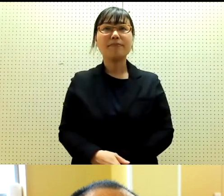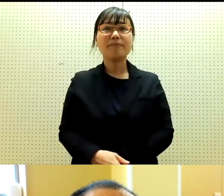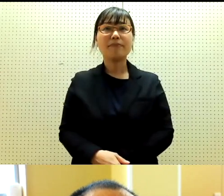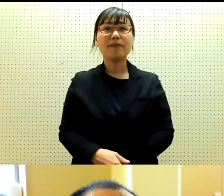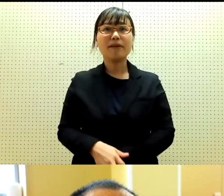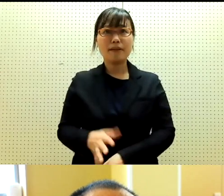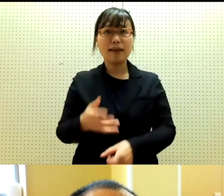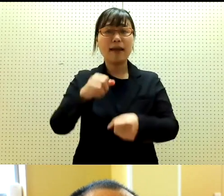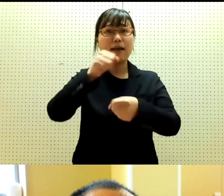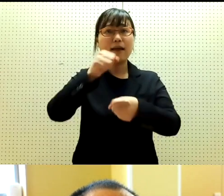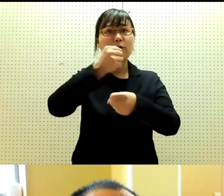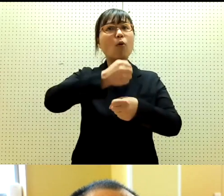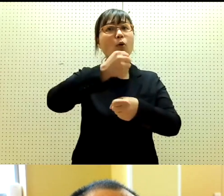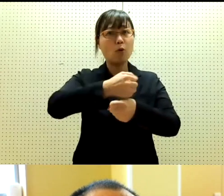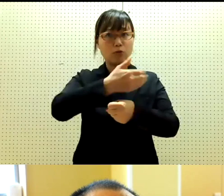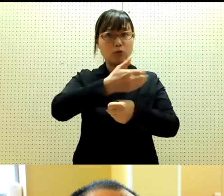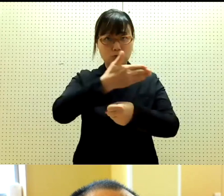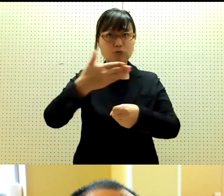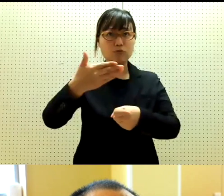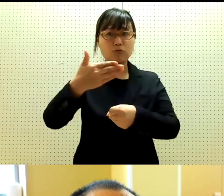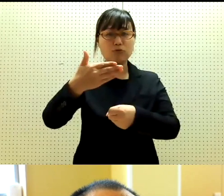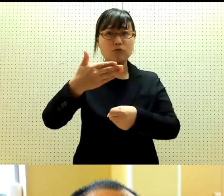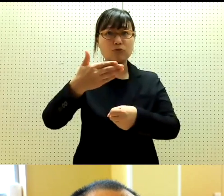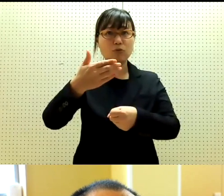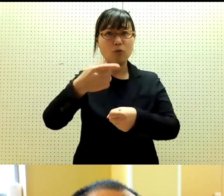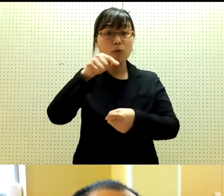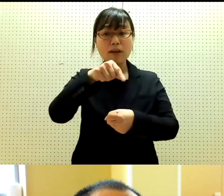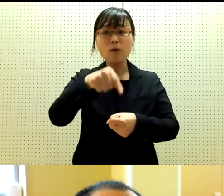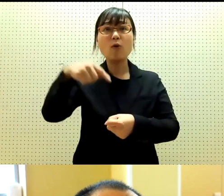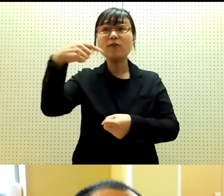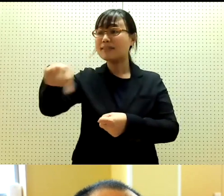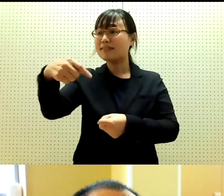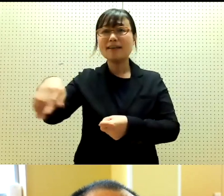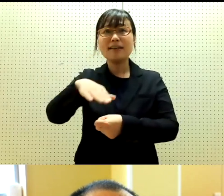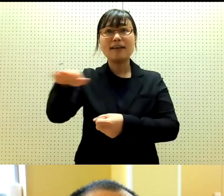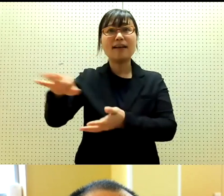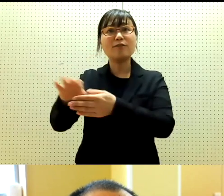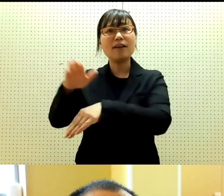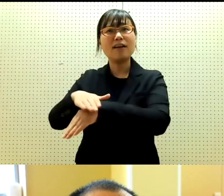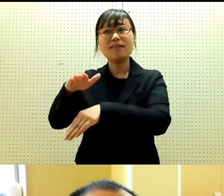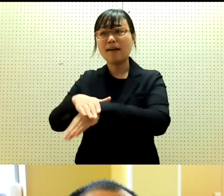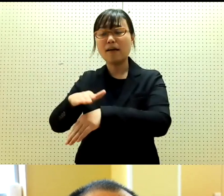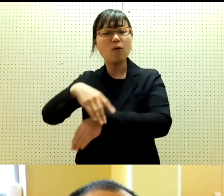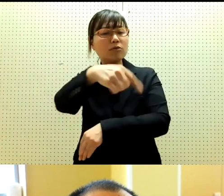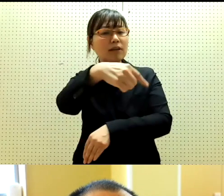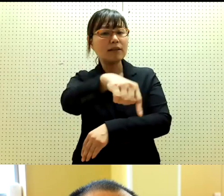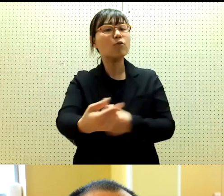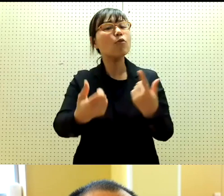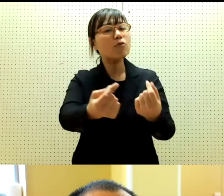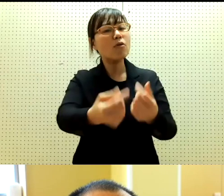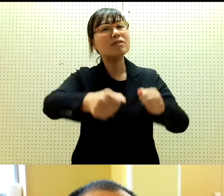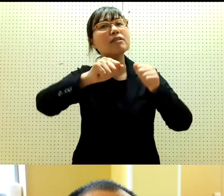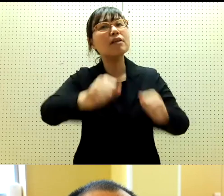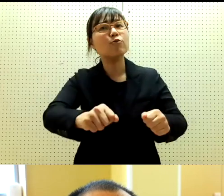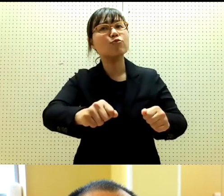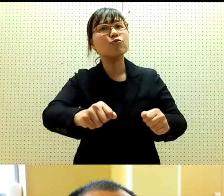を先ほど言いましたよね、先生が使い方を全部指定して、その通りやれるんだよって指定をして、でそれでできたできない